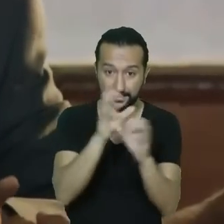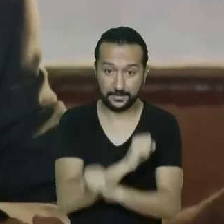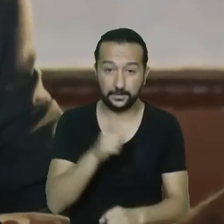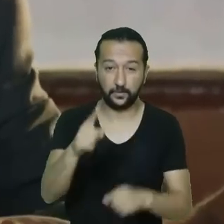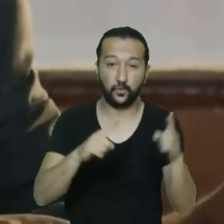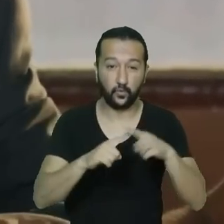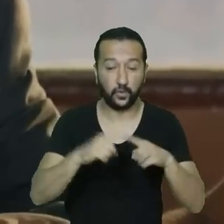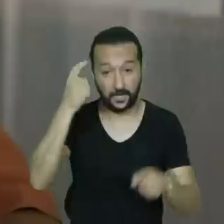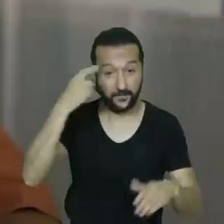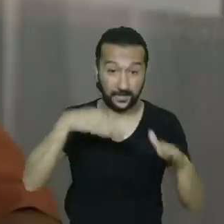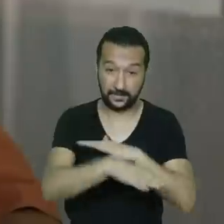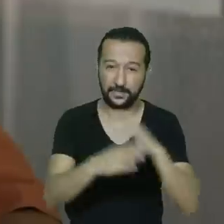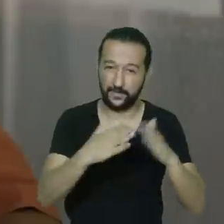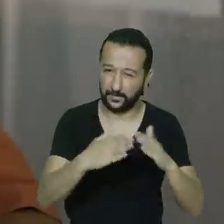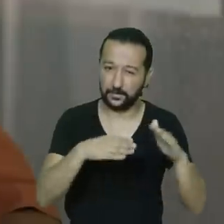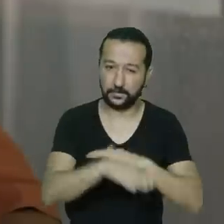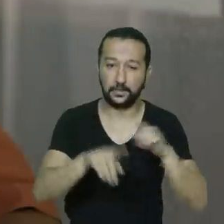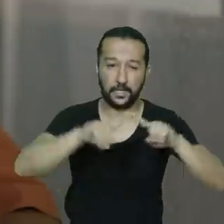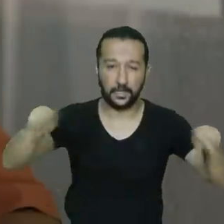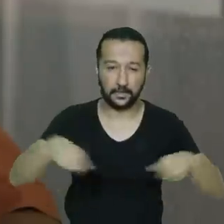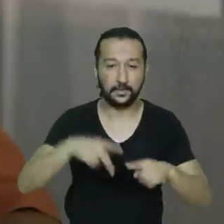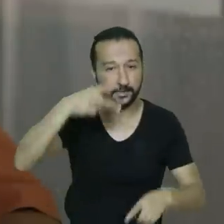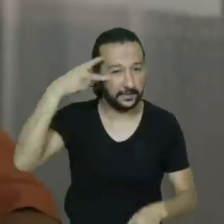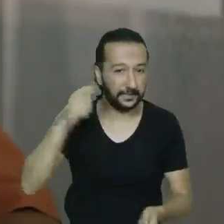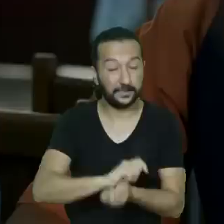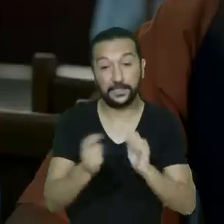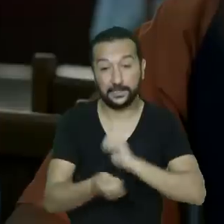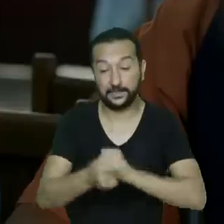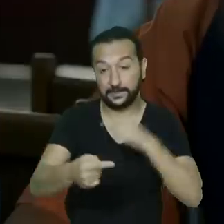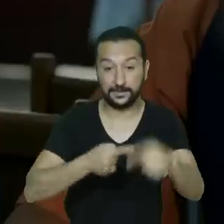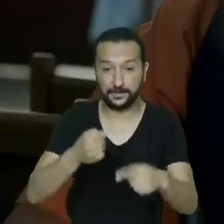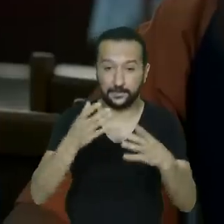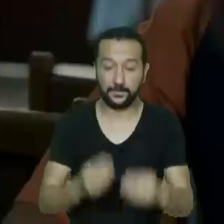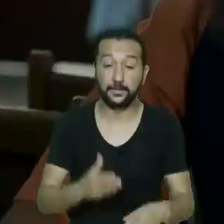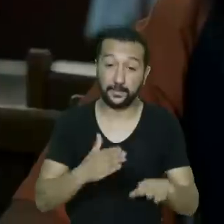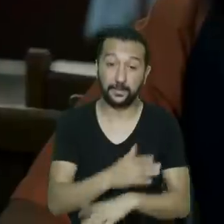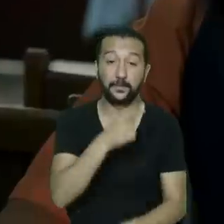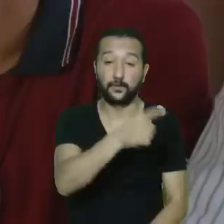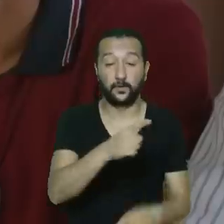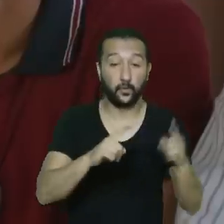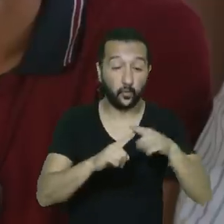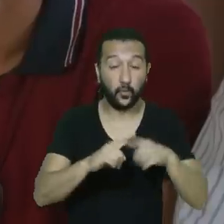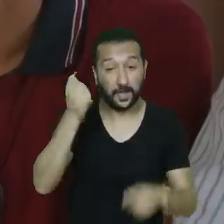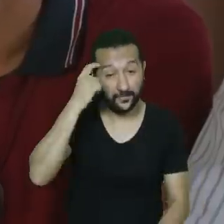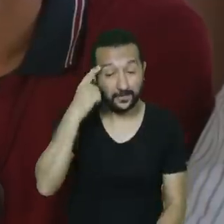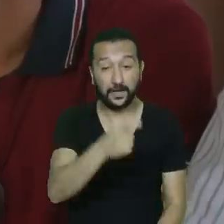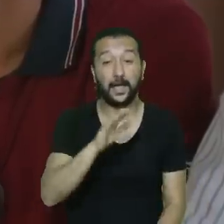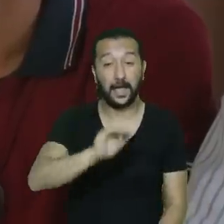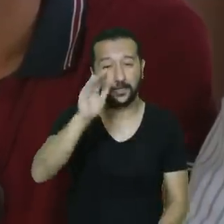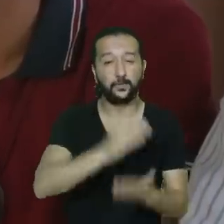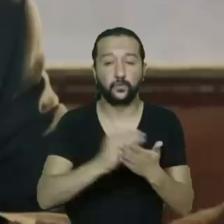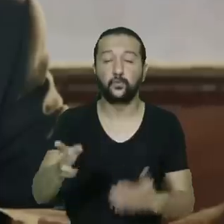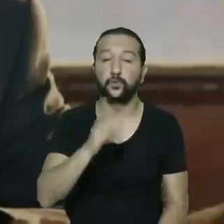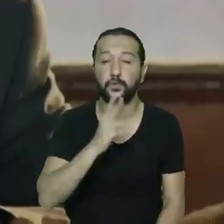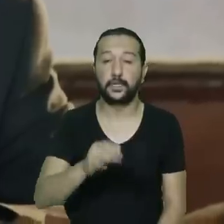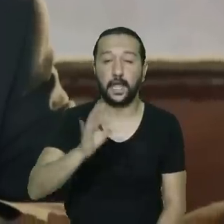tüylü kafanın evine gireceğiz. Haritayı sahtesiyle değiştireceğiz. Gari tüylü kafa hayatının sonunu